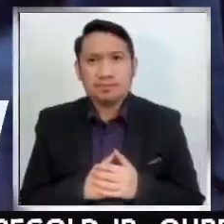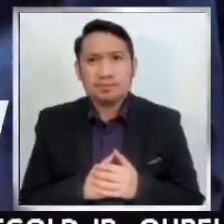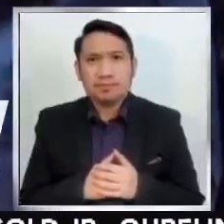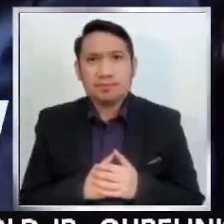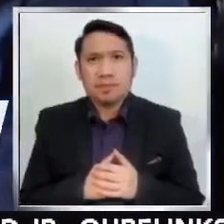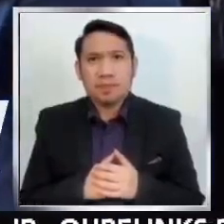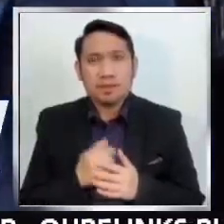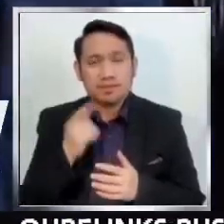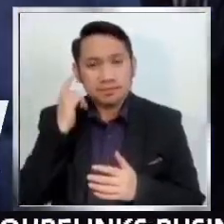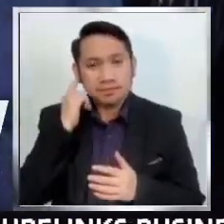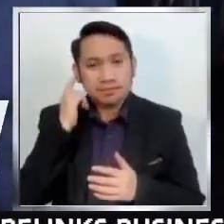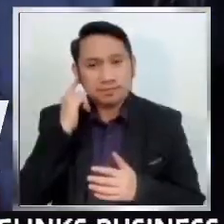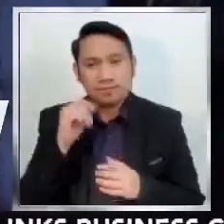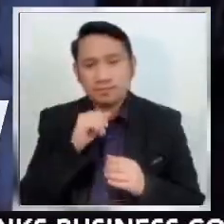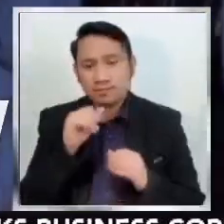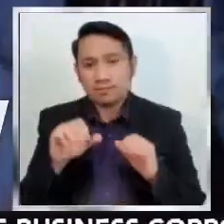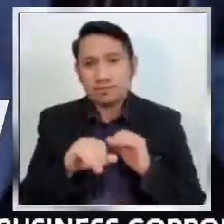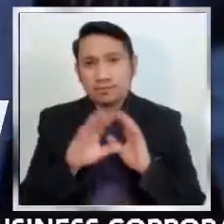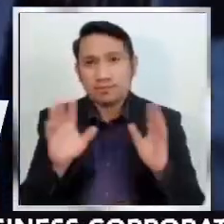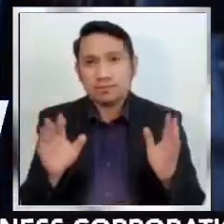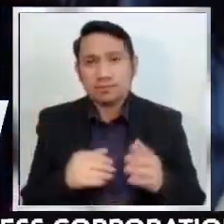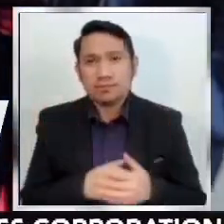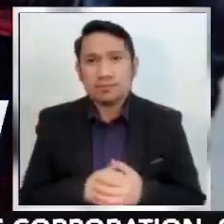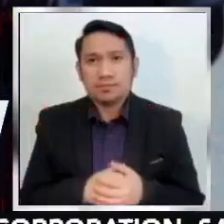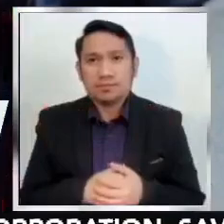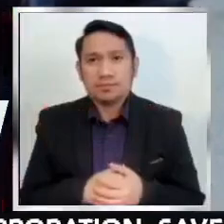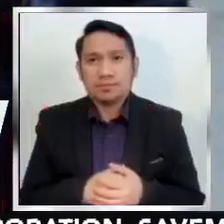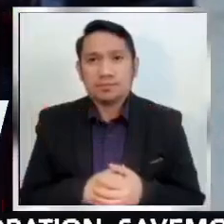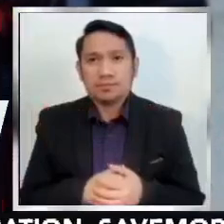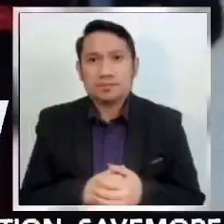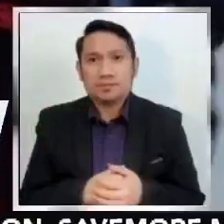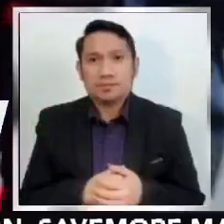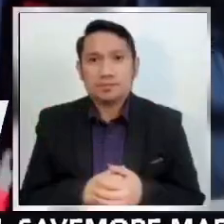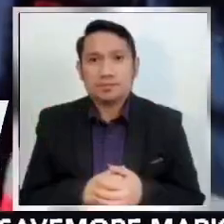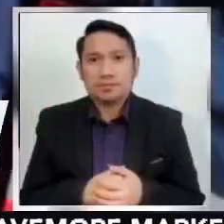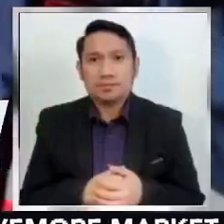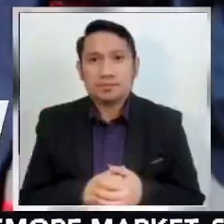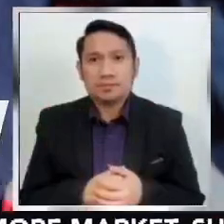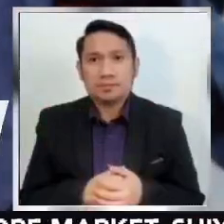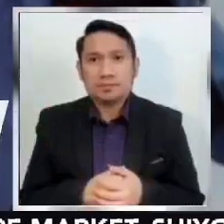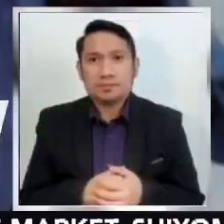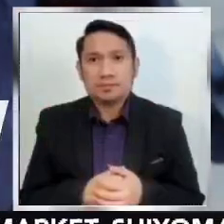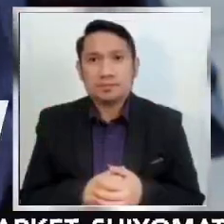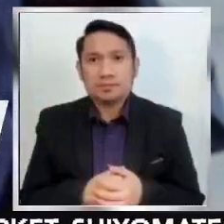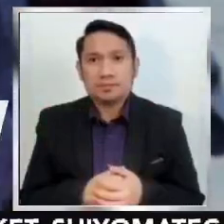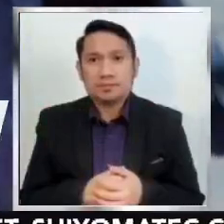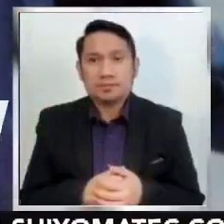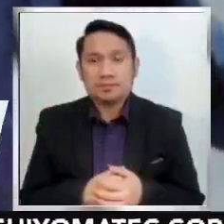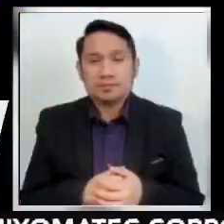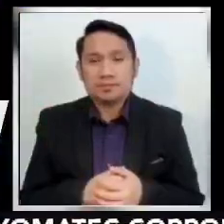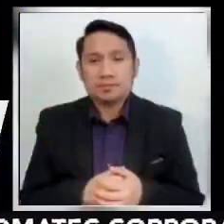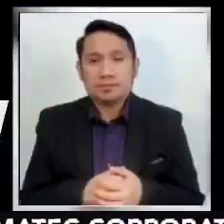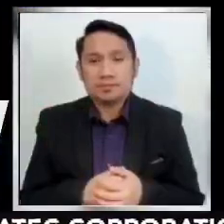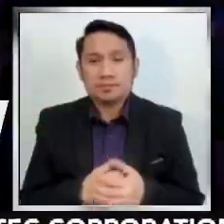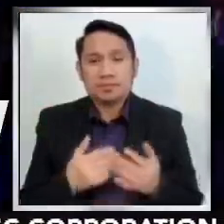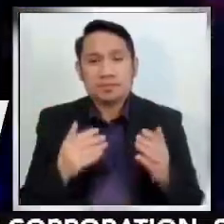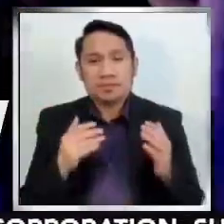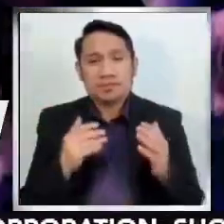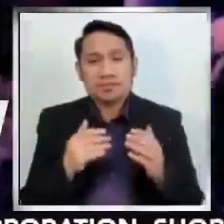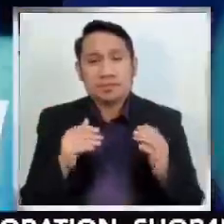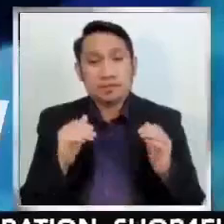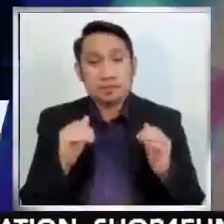and unapologetically as ourselves. That's the big takeaway for me, that our people can be up here.